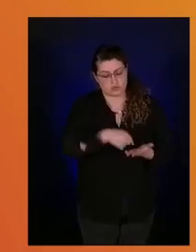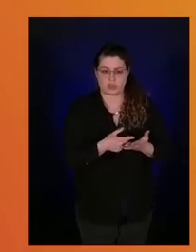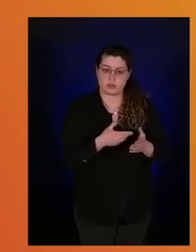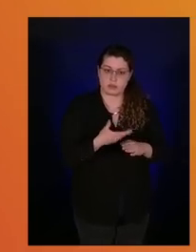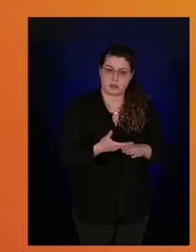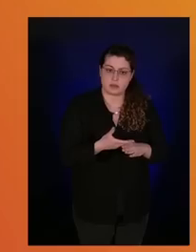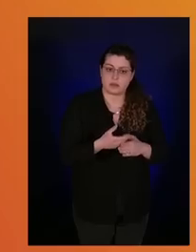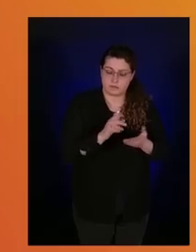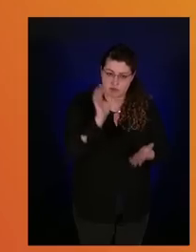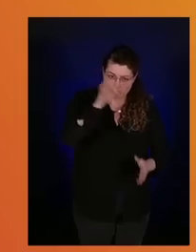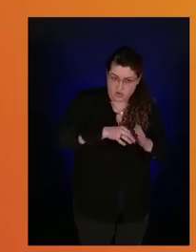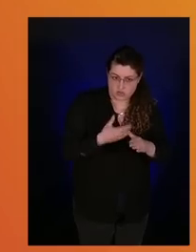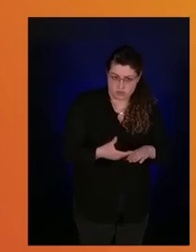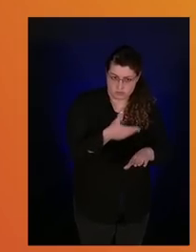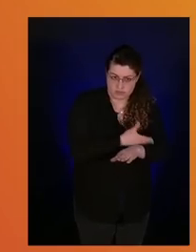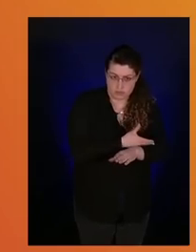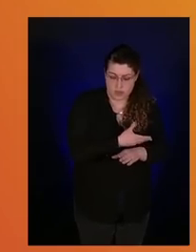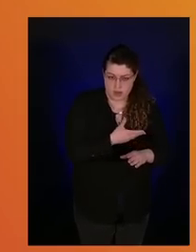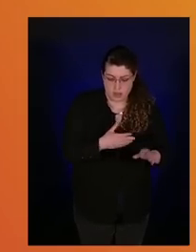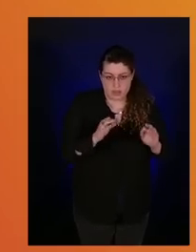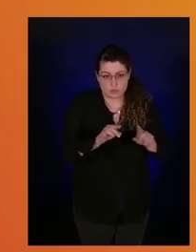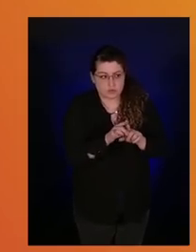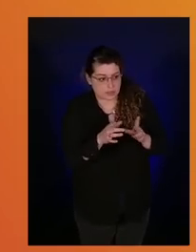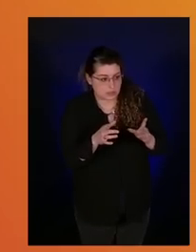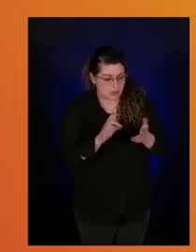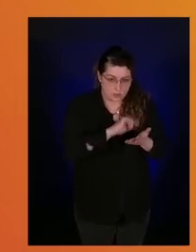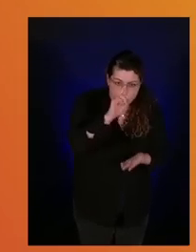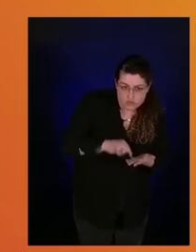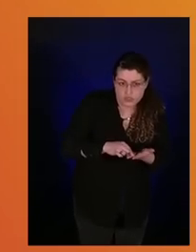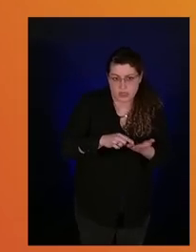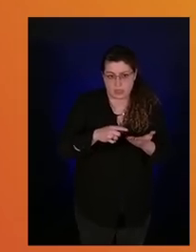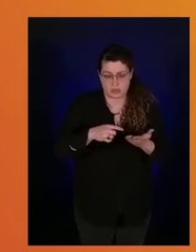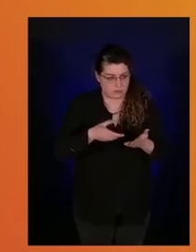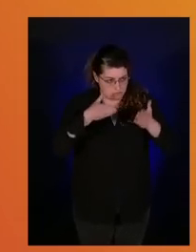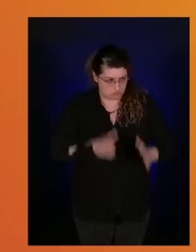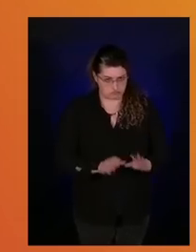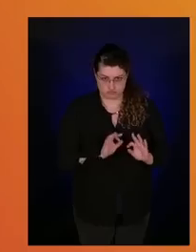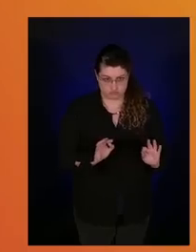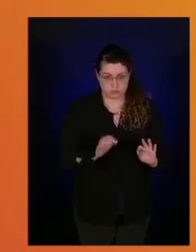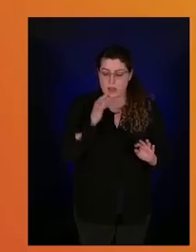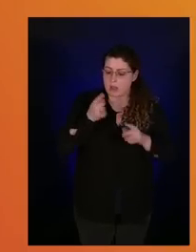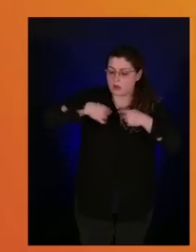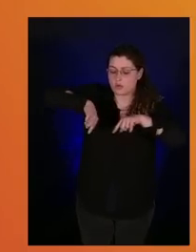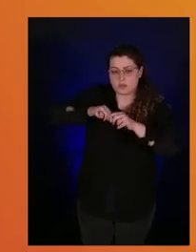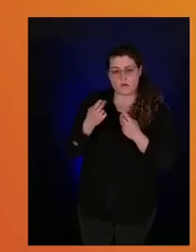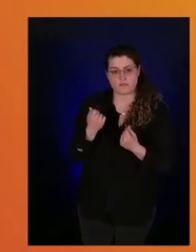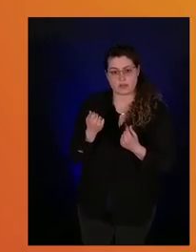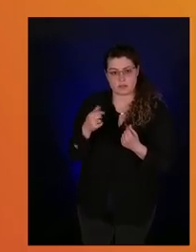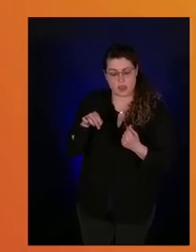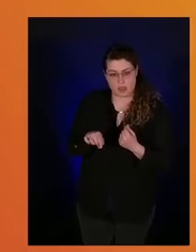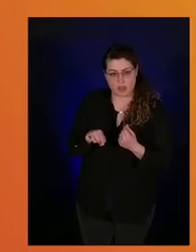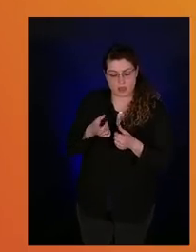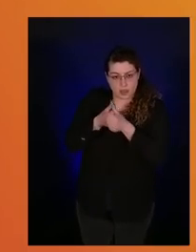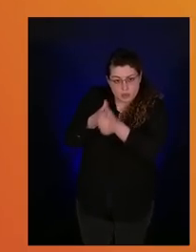délibérations budgétaires ou modificatives, ainsi que des budgets définitifs, la commission financière suit